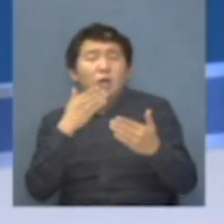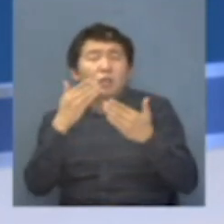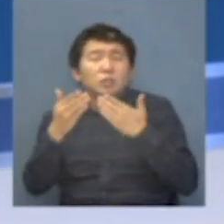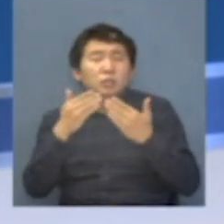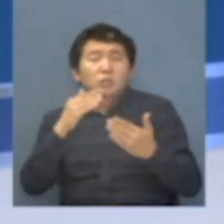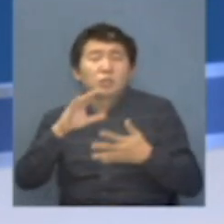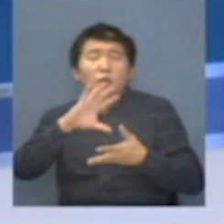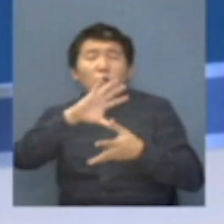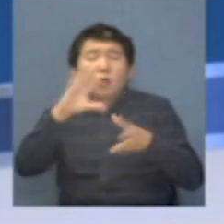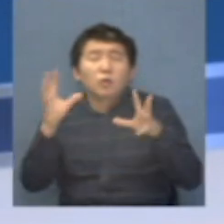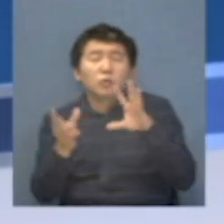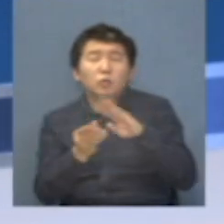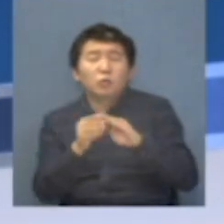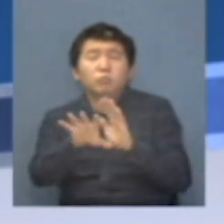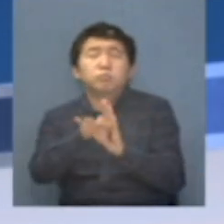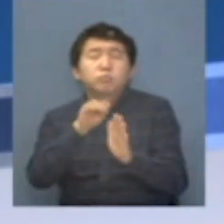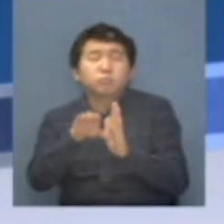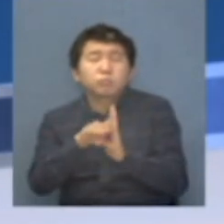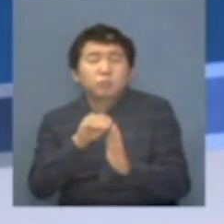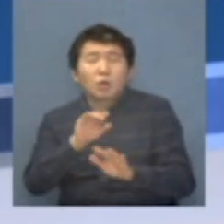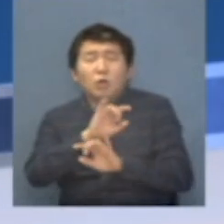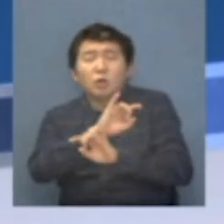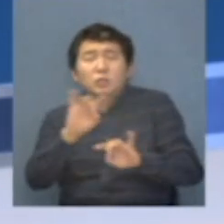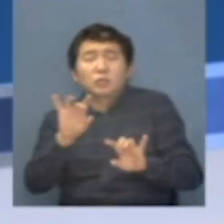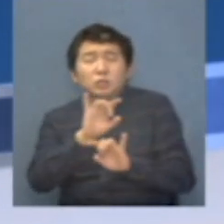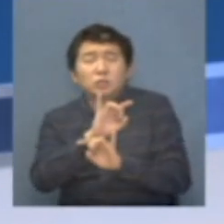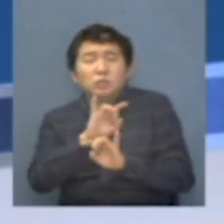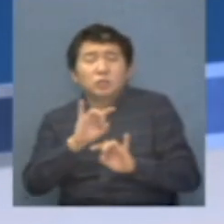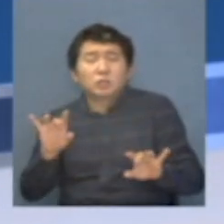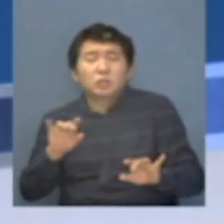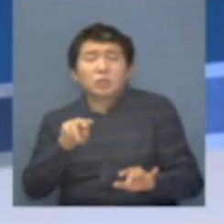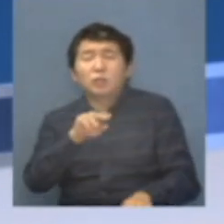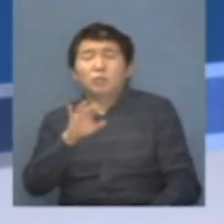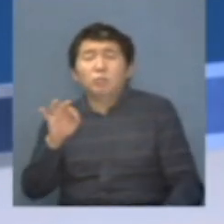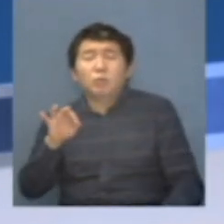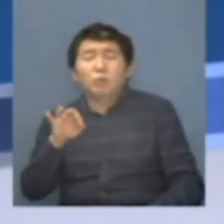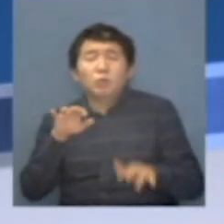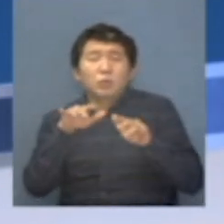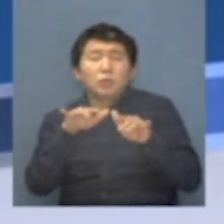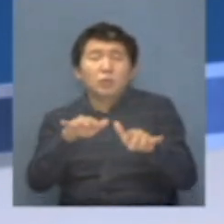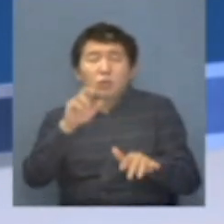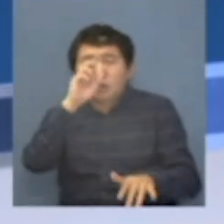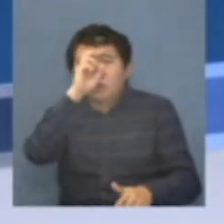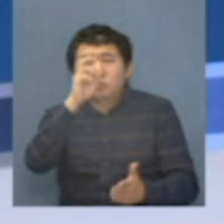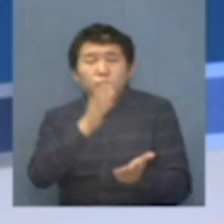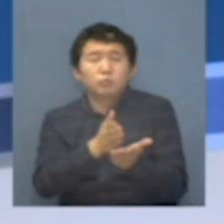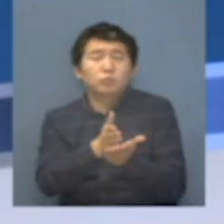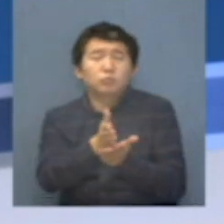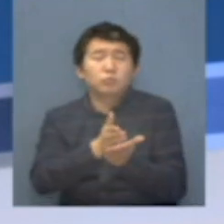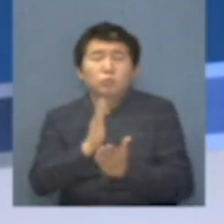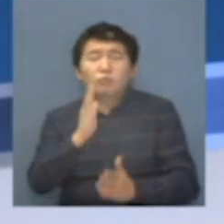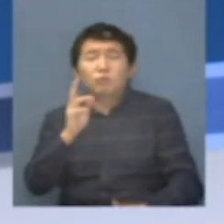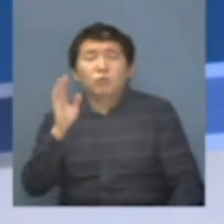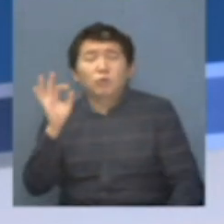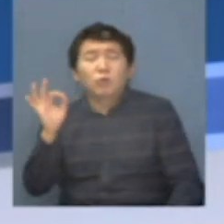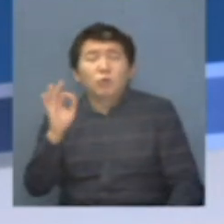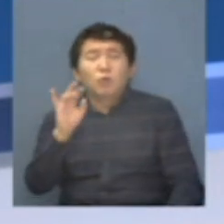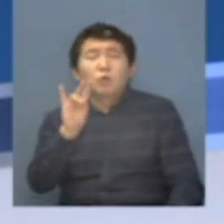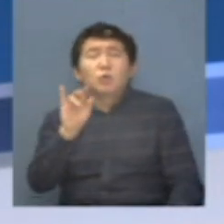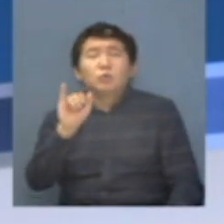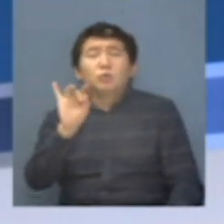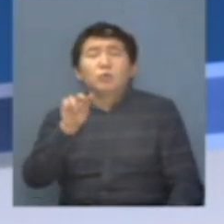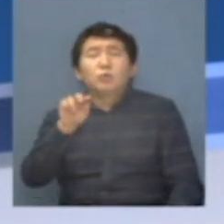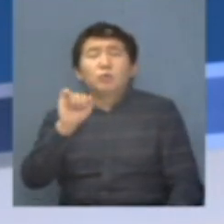рассказал руководитель департамента агентства Республики Казахстан по делам государственной службы по Восточно-Казахстанской области Нурлан Еркебаев в